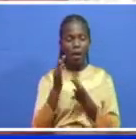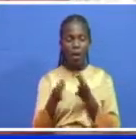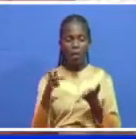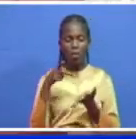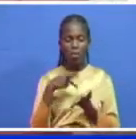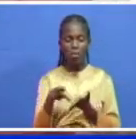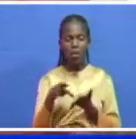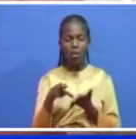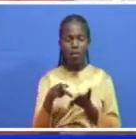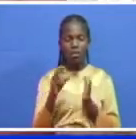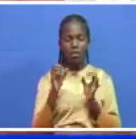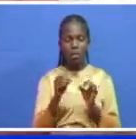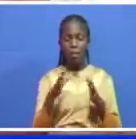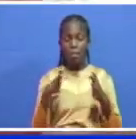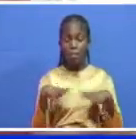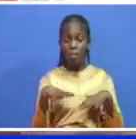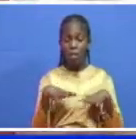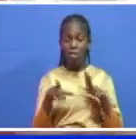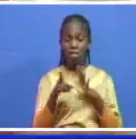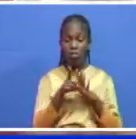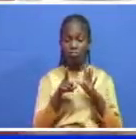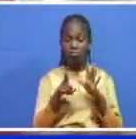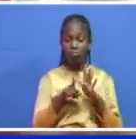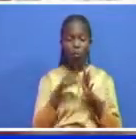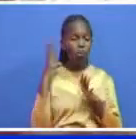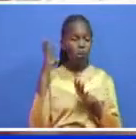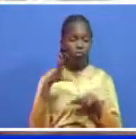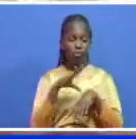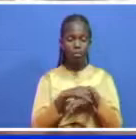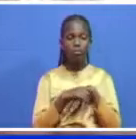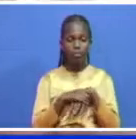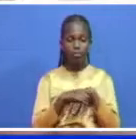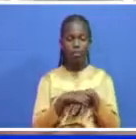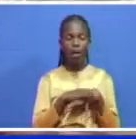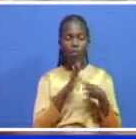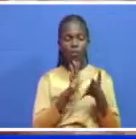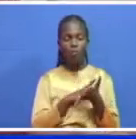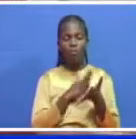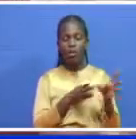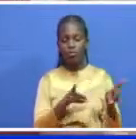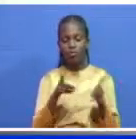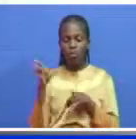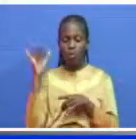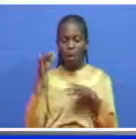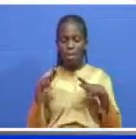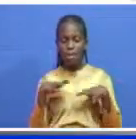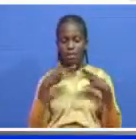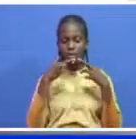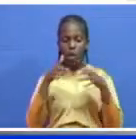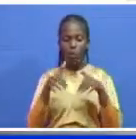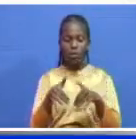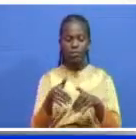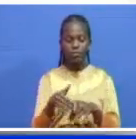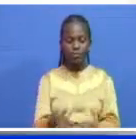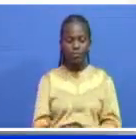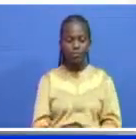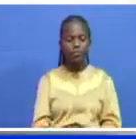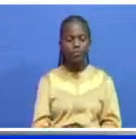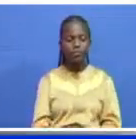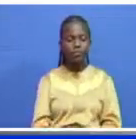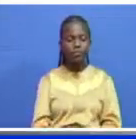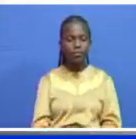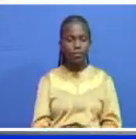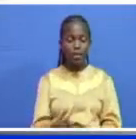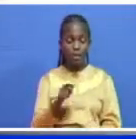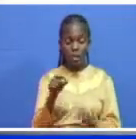ni meoza sheria mungu. Na nee keuku wa meduke nundo wa mbeleda la dibote. Unajua, kwa